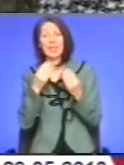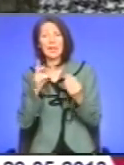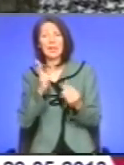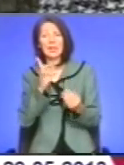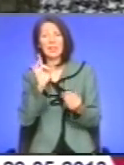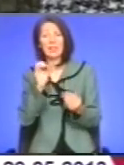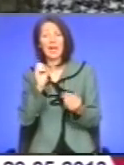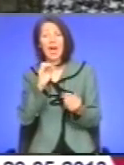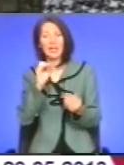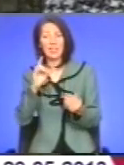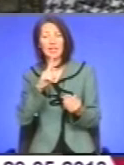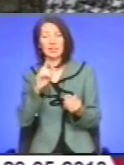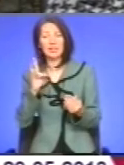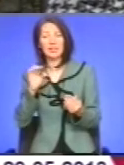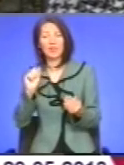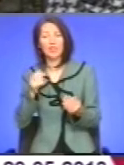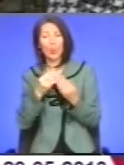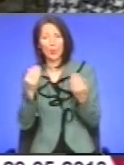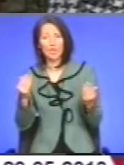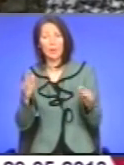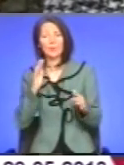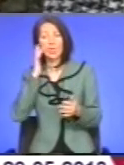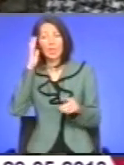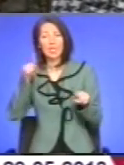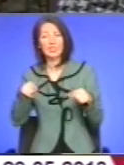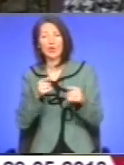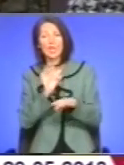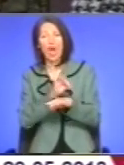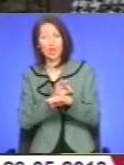Ідея створення експозиції годинників з використанням